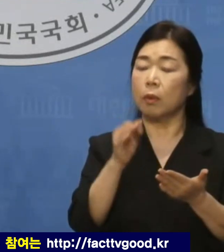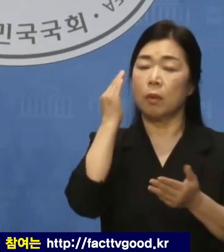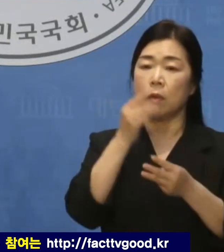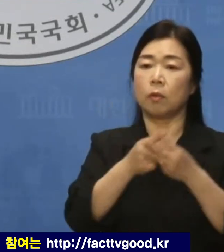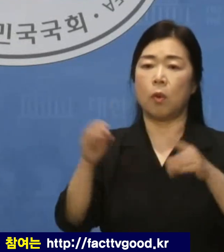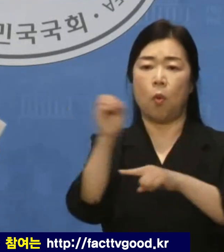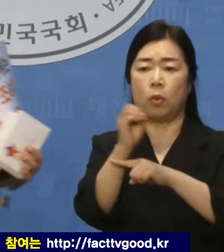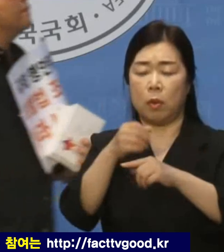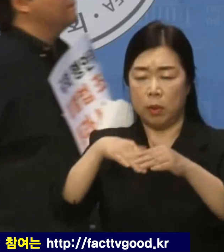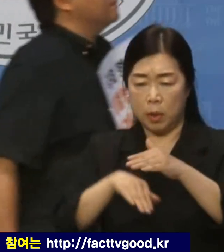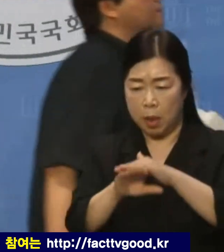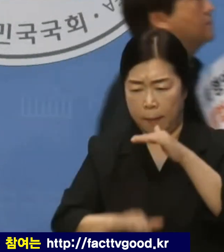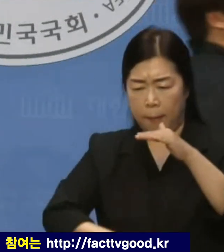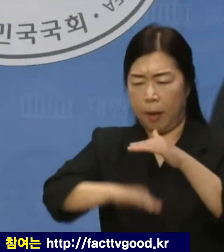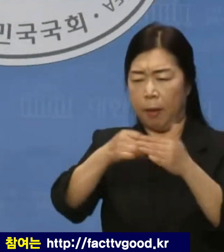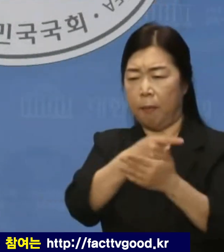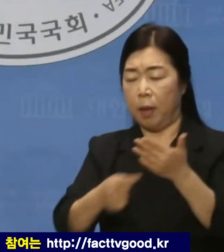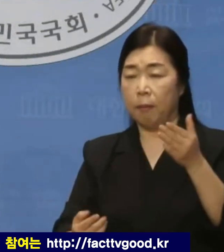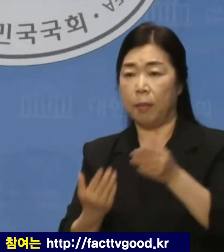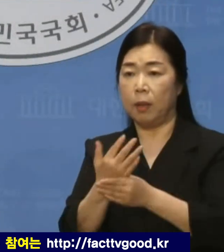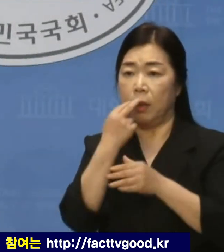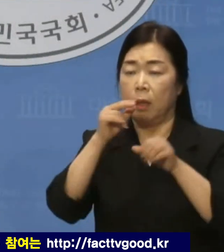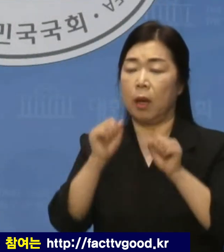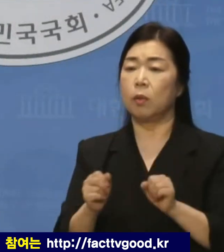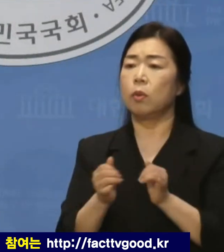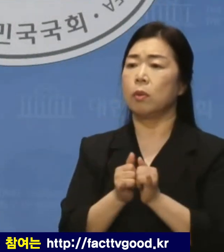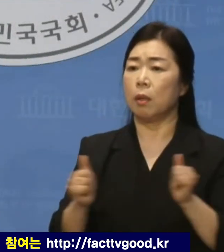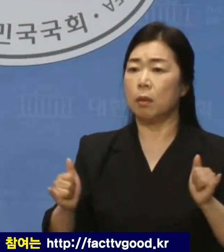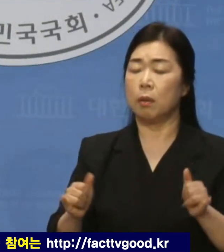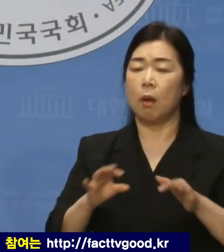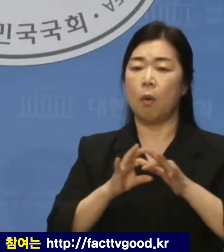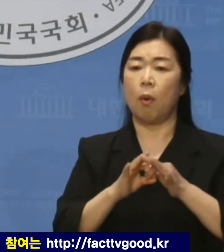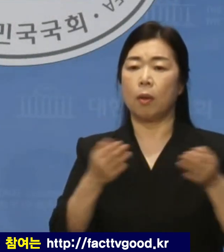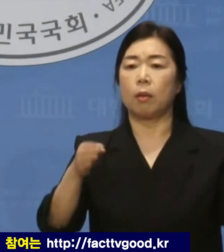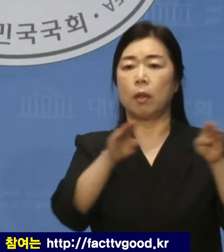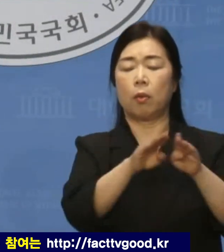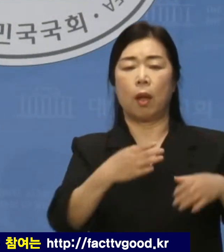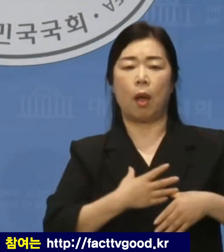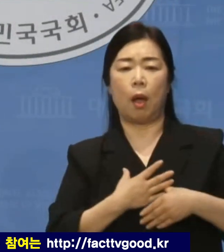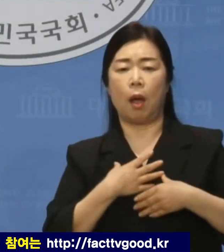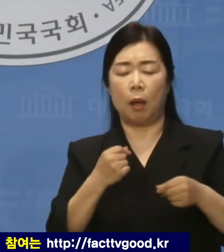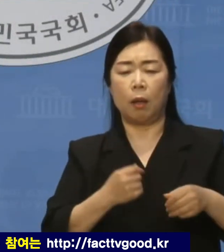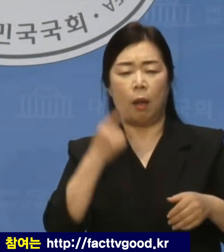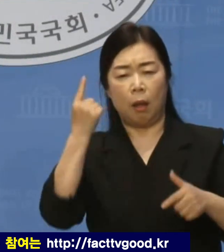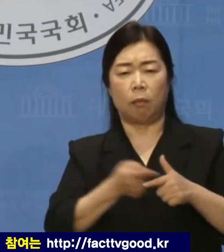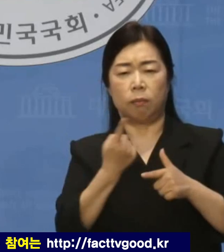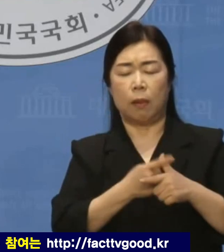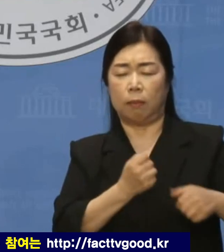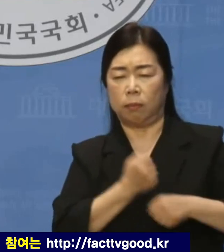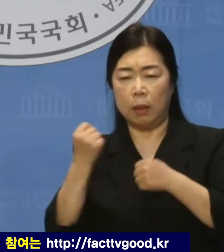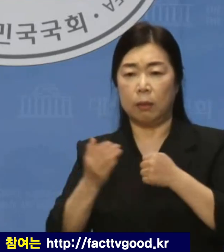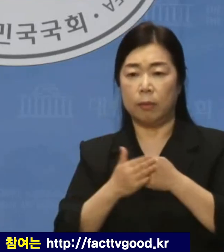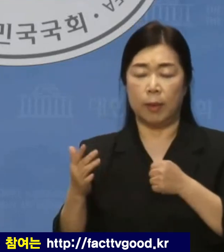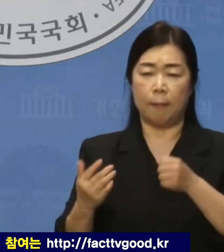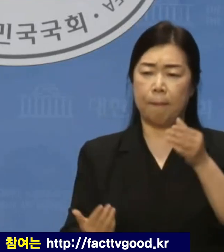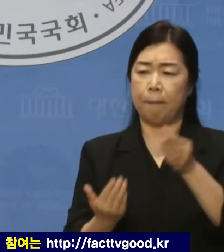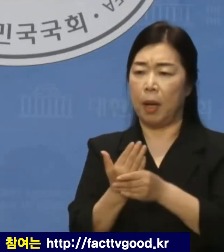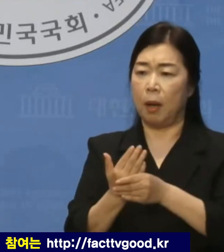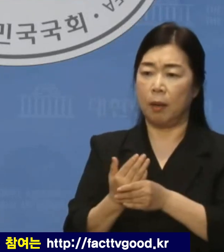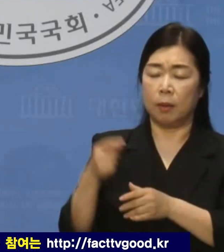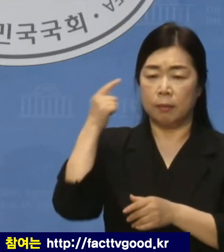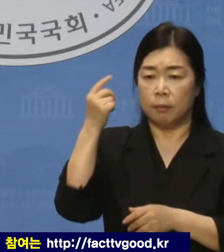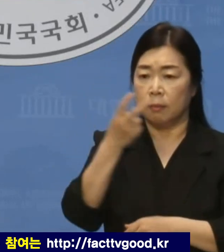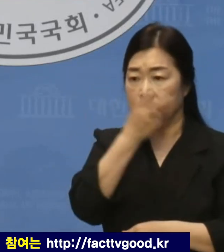청주 오송 지하차도 참사 생존자들이 관계기관의 안일한 대응 때문에 벌어진 참사를 똑똑히